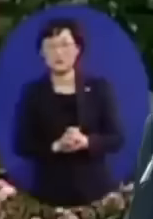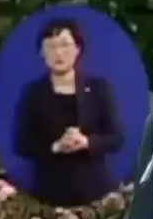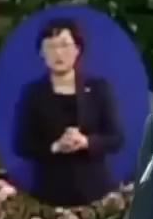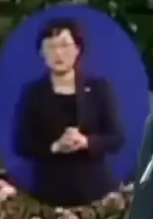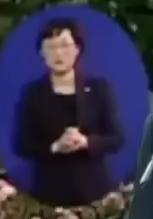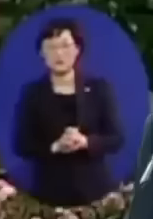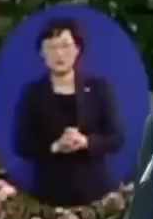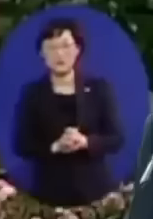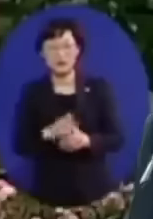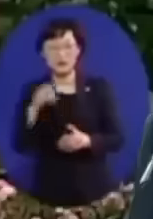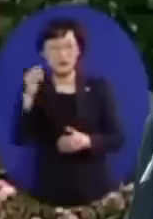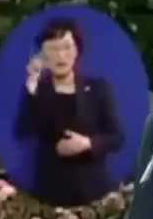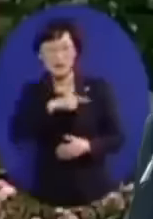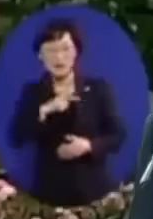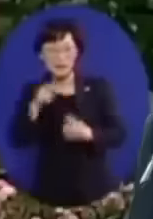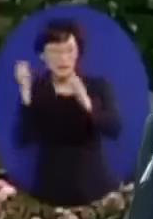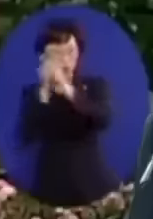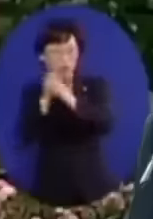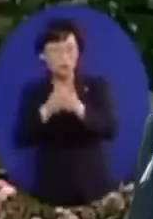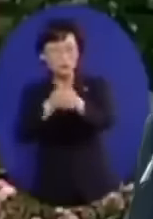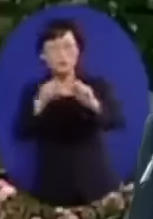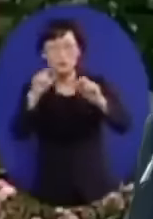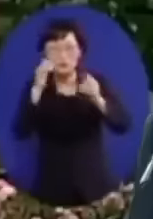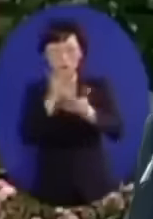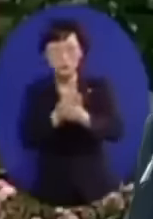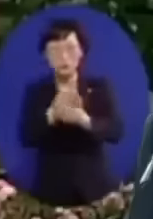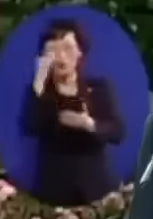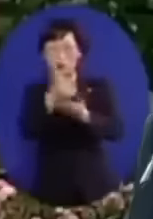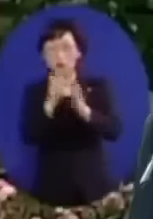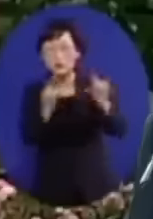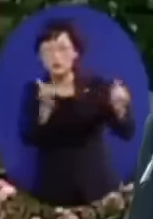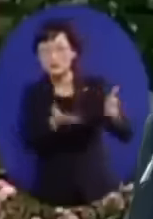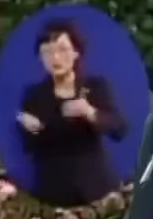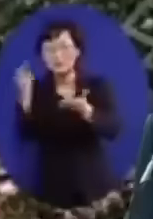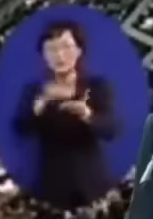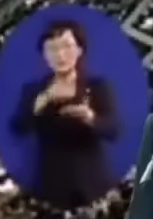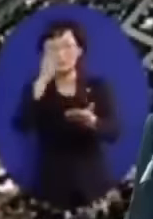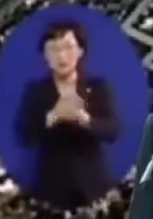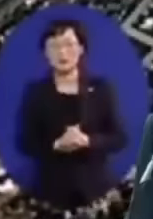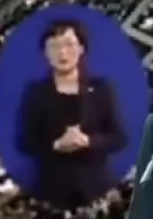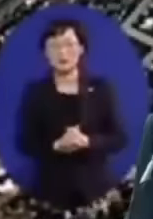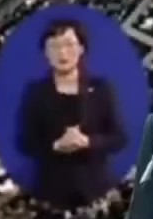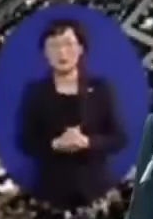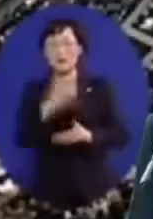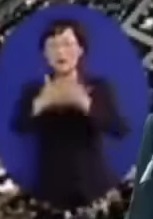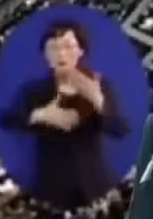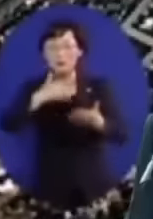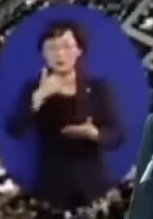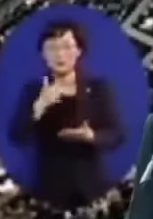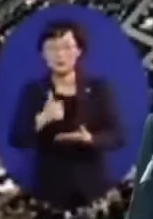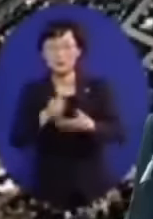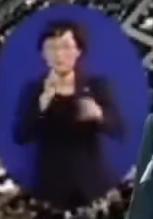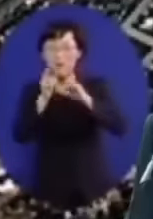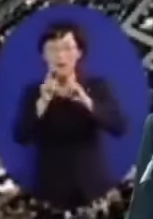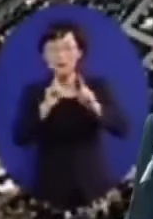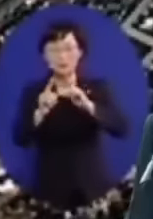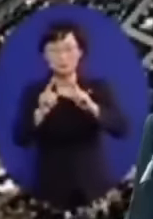악인의 꾀를 쫓지 말고 죄인의 길에 서지 말고 오만한 자의 자리에 앉지 말고 하나님의